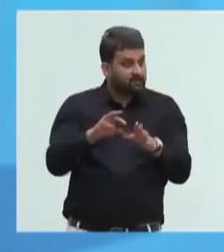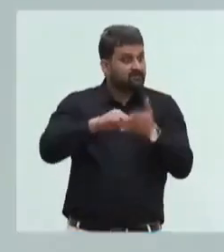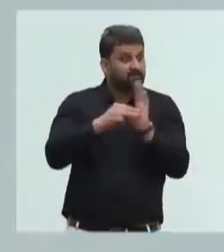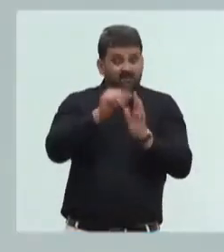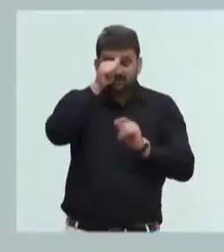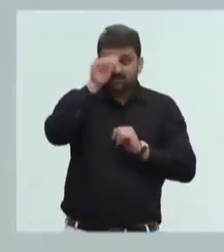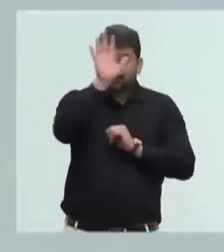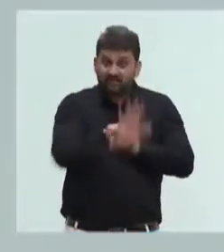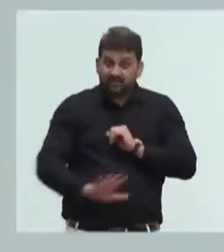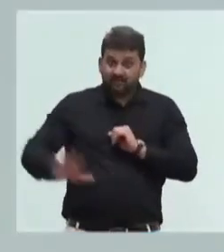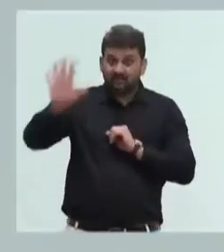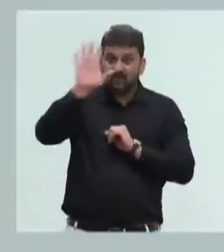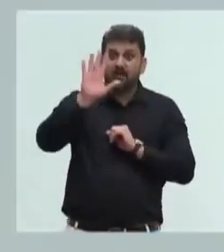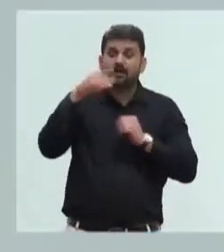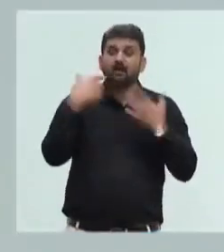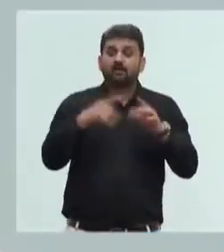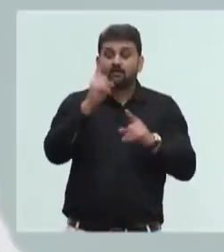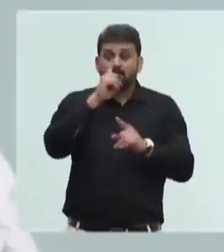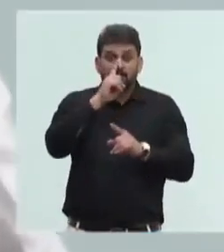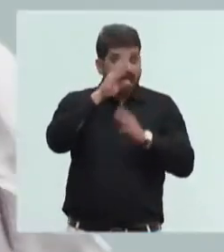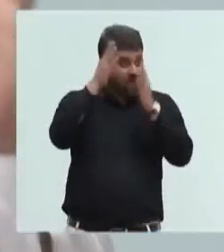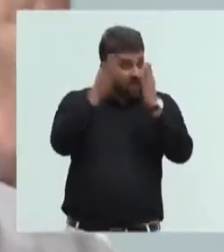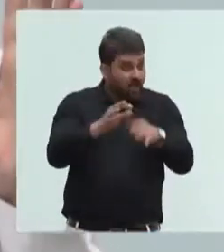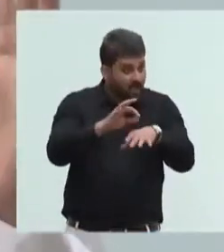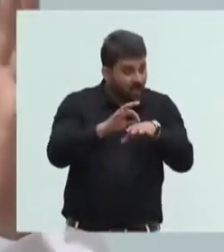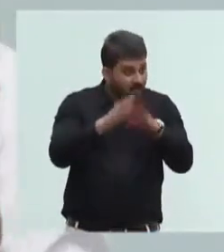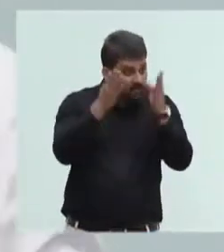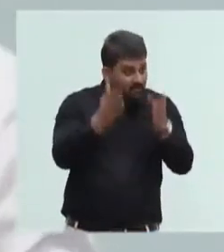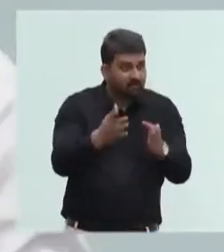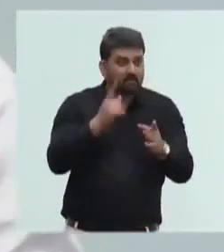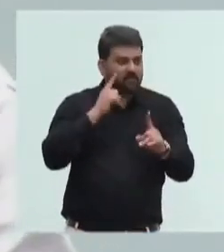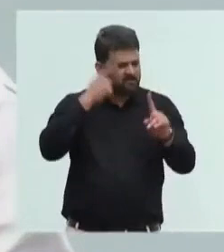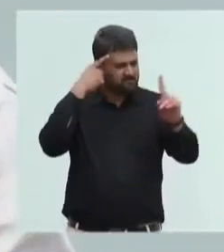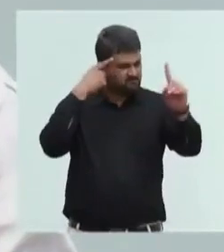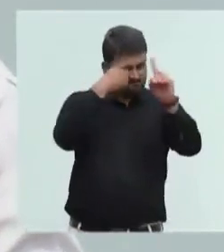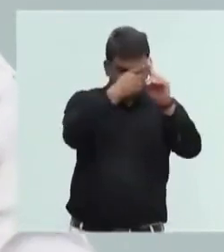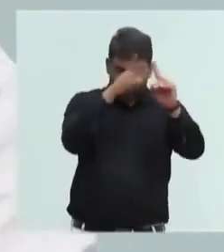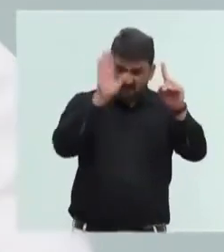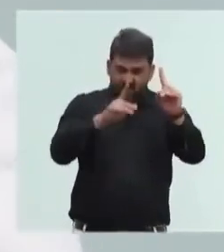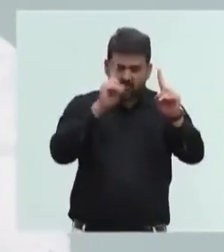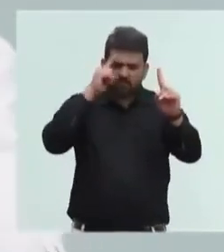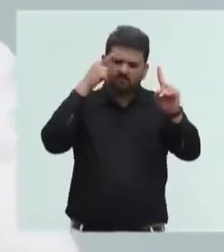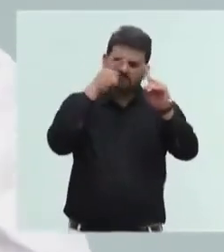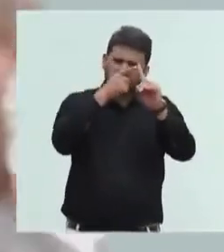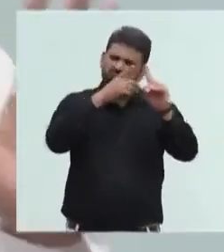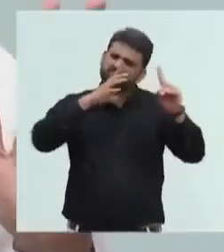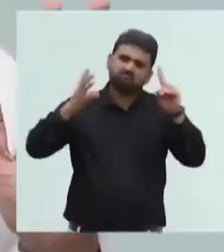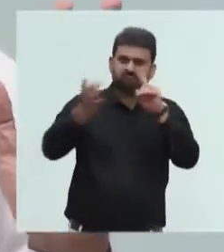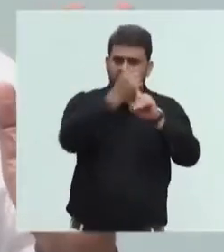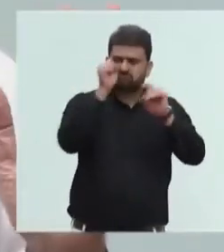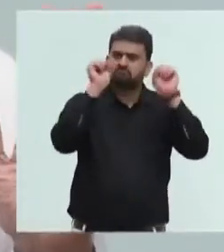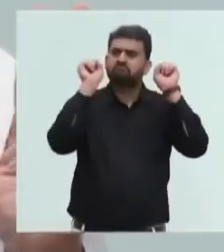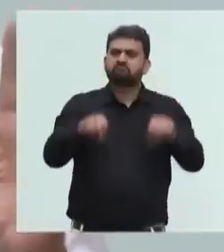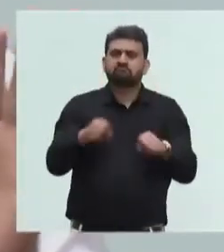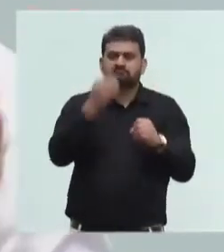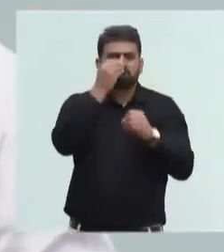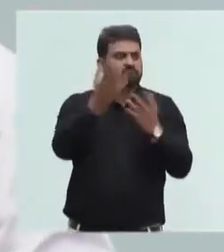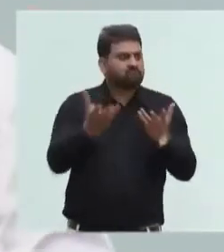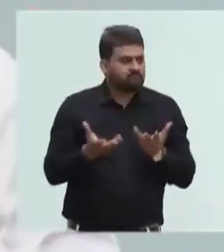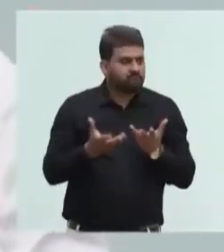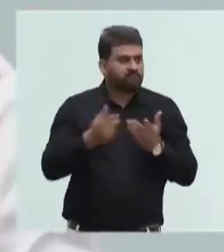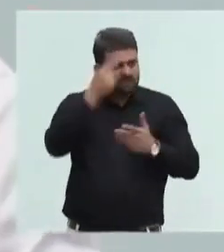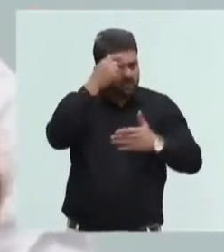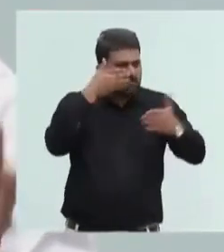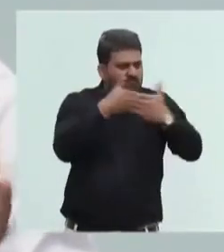भारत की बेटी अगर कुछ ठान ले तो कोई भी बाधा